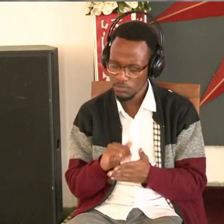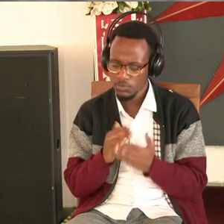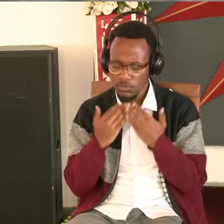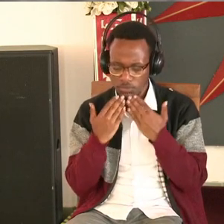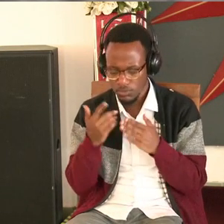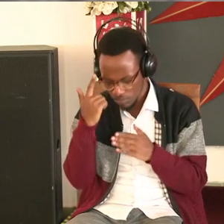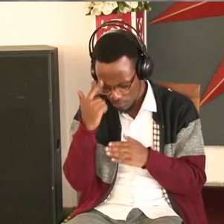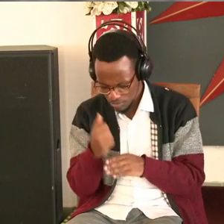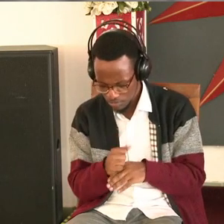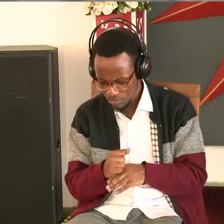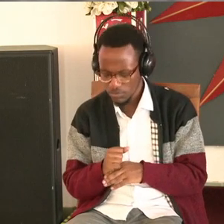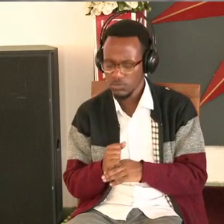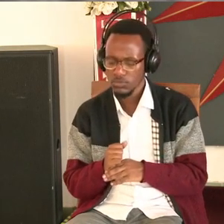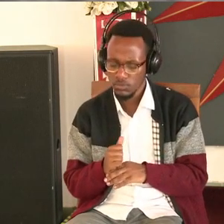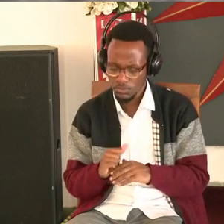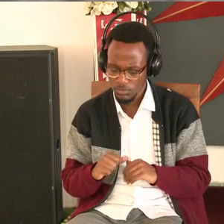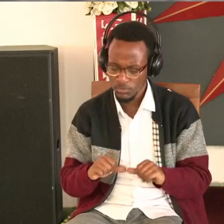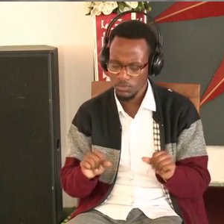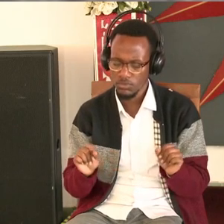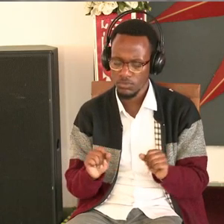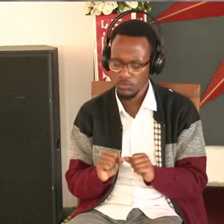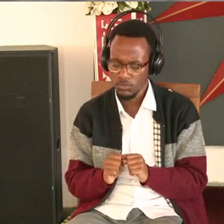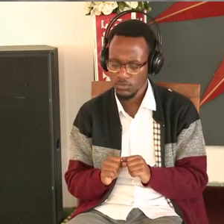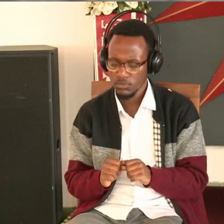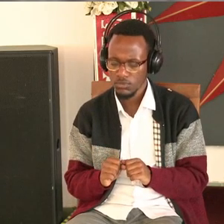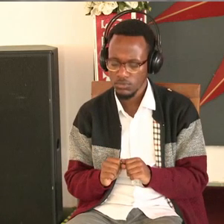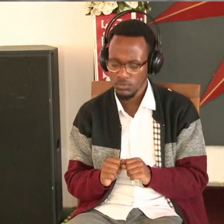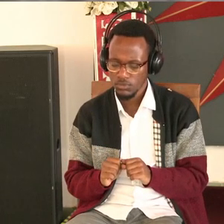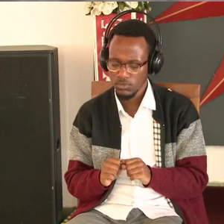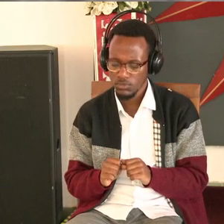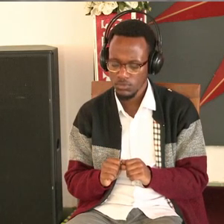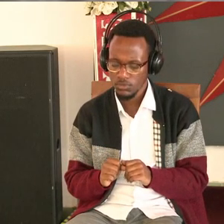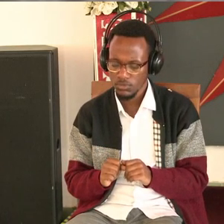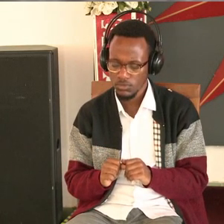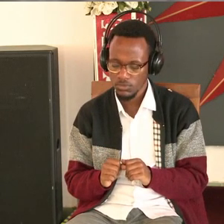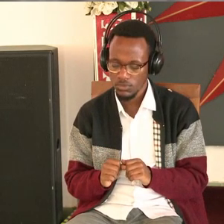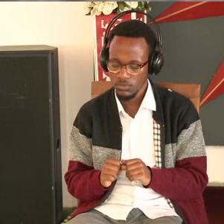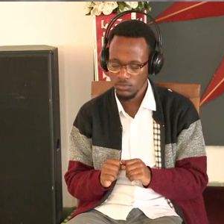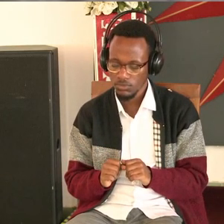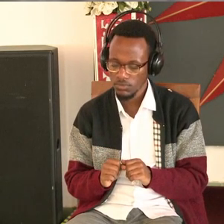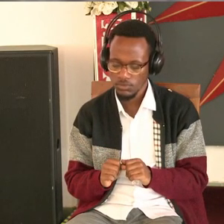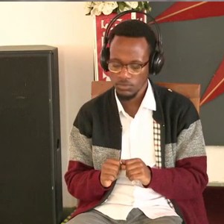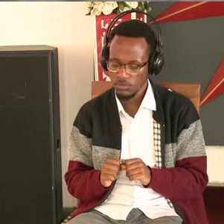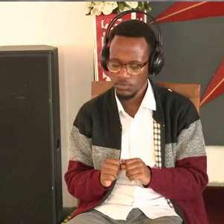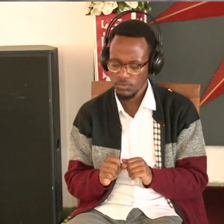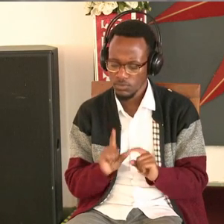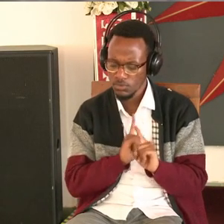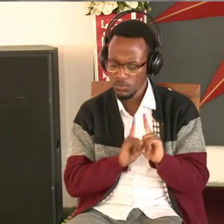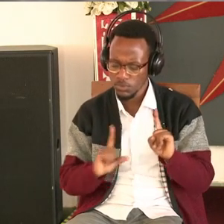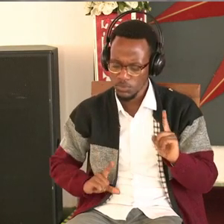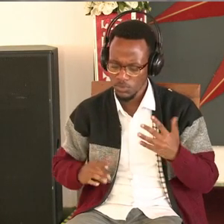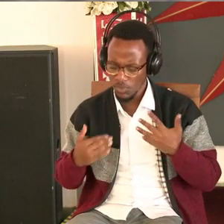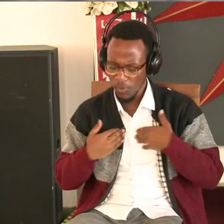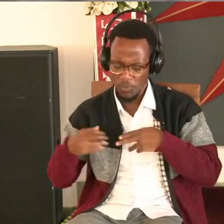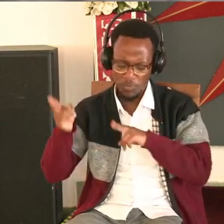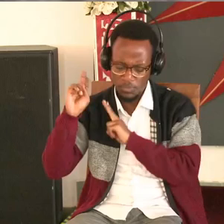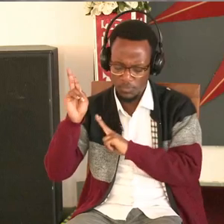accompagner sur ce chemin. Nous avons confiance en toi,